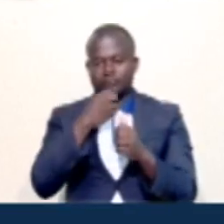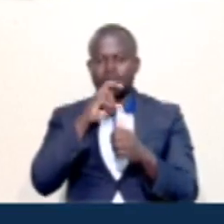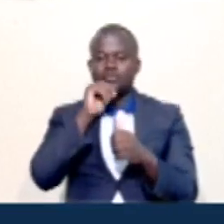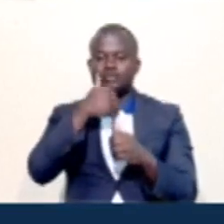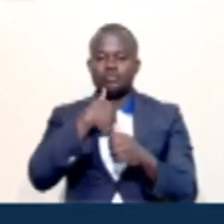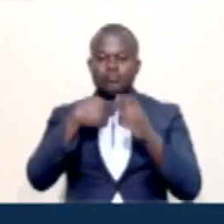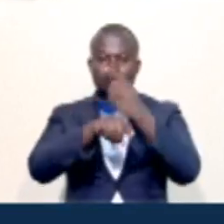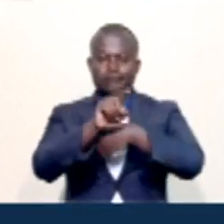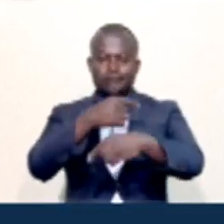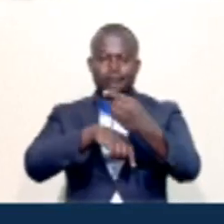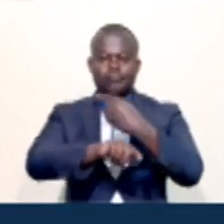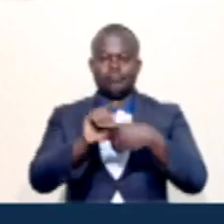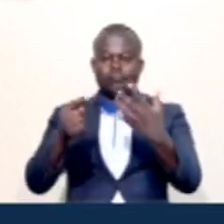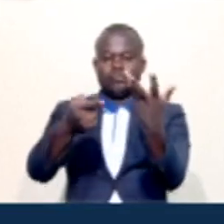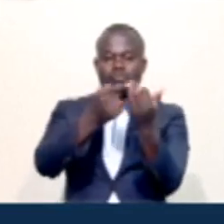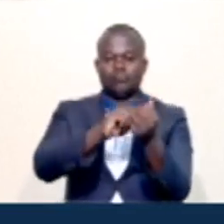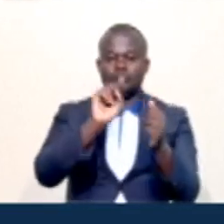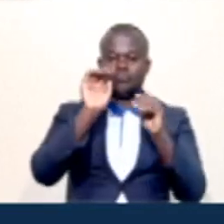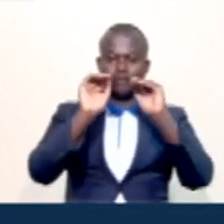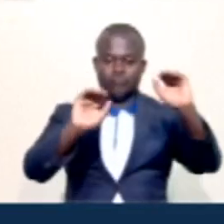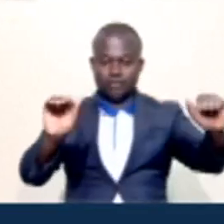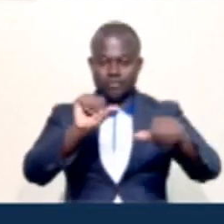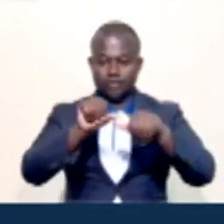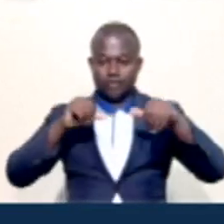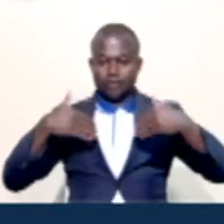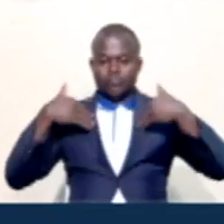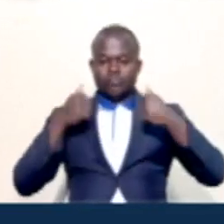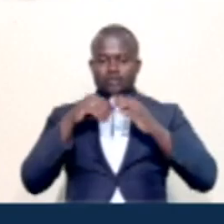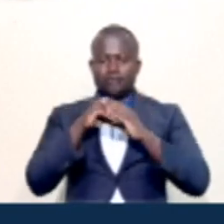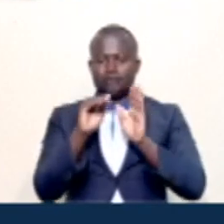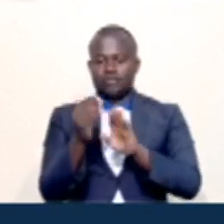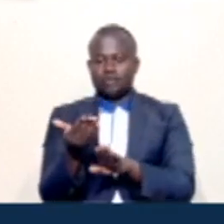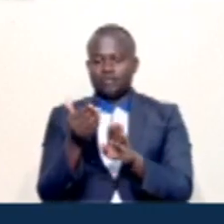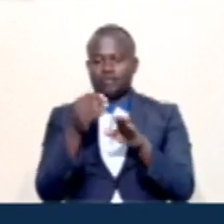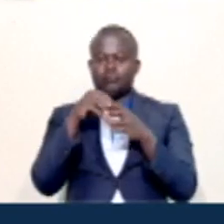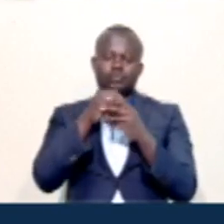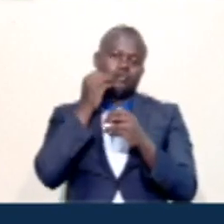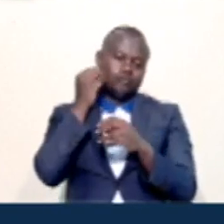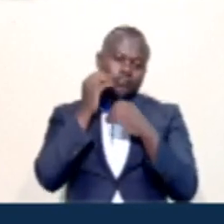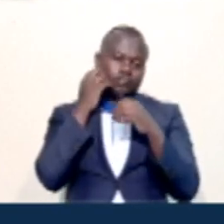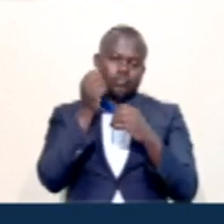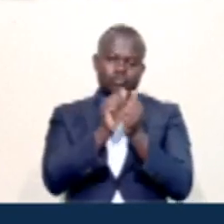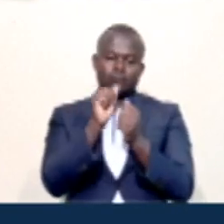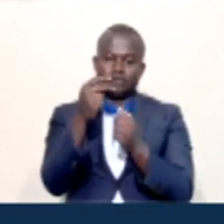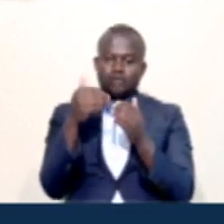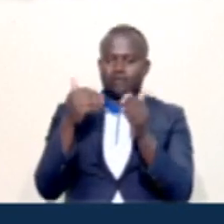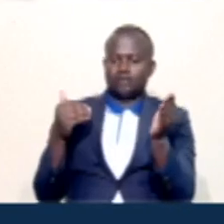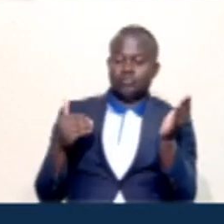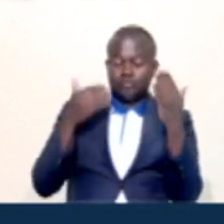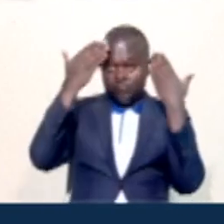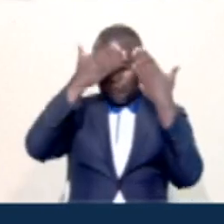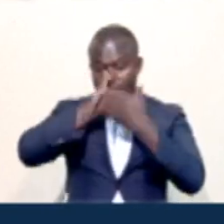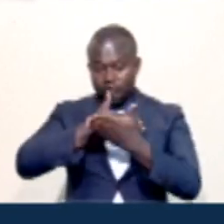badafite ubumuga. Ababarura bazabaza kandi ibijyanye n'ubuzima birimo impfu zabaye mu rugo mu mezi 12 abanziriza ijoro